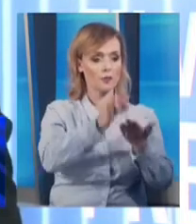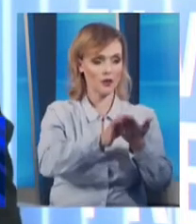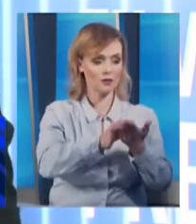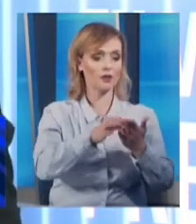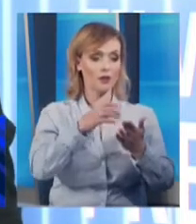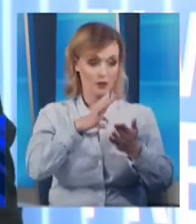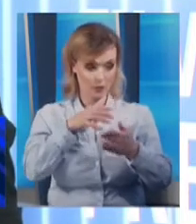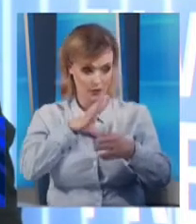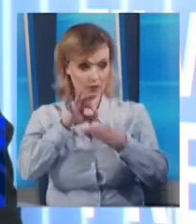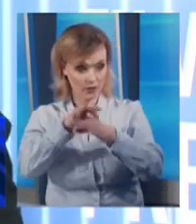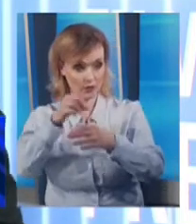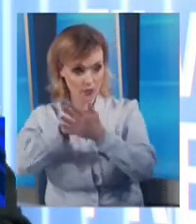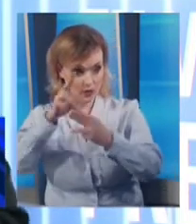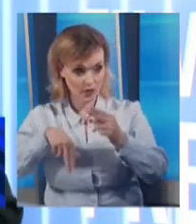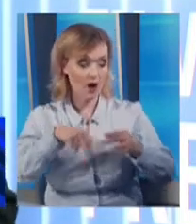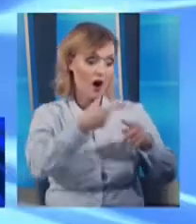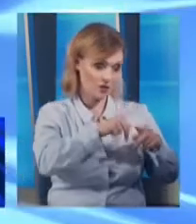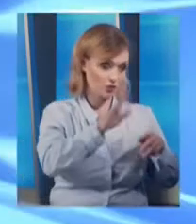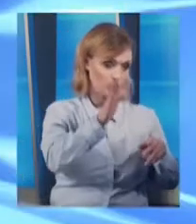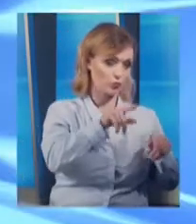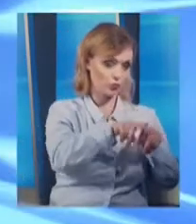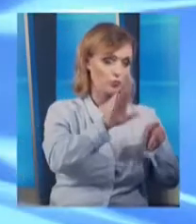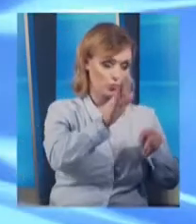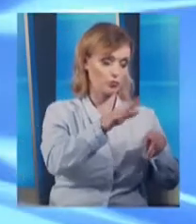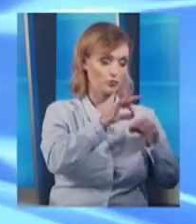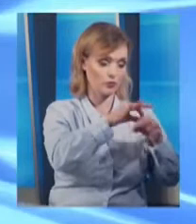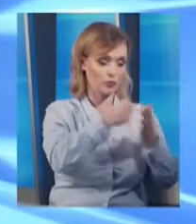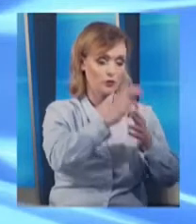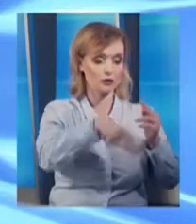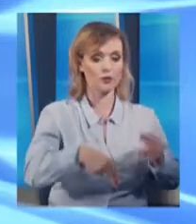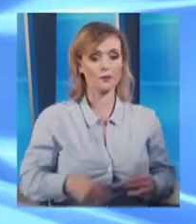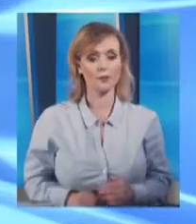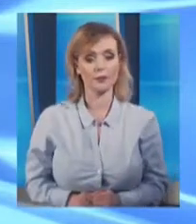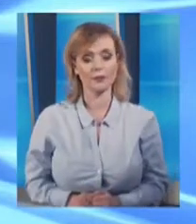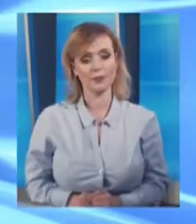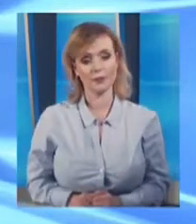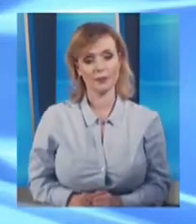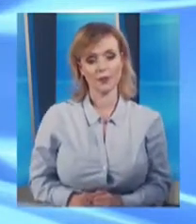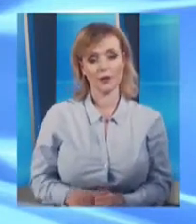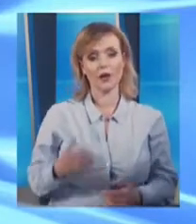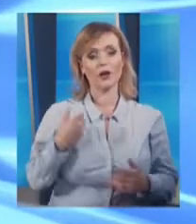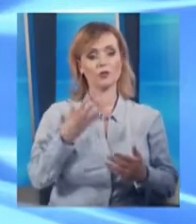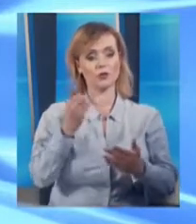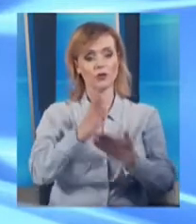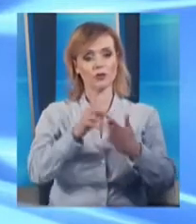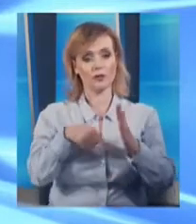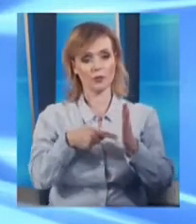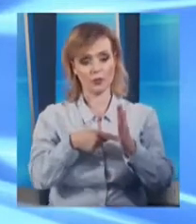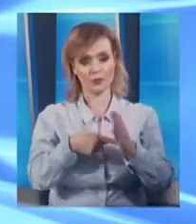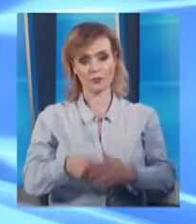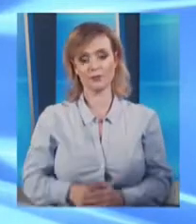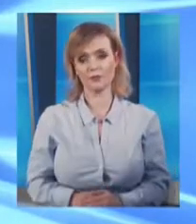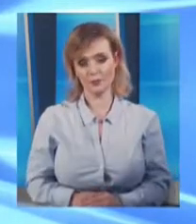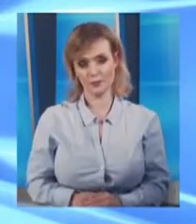instituțiile eliberate, deoligarhizate din țară. Așa, mai am câte o întrebare pentru fiecare, după care trecem de nou la chestiuni ce